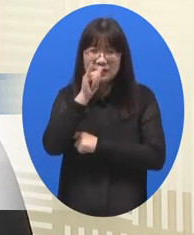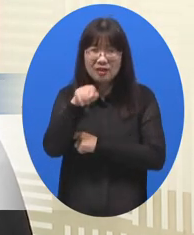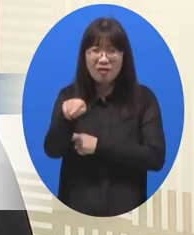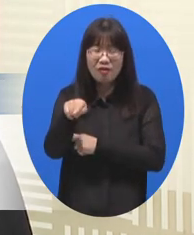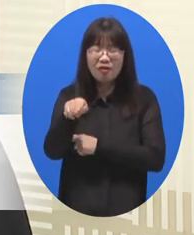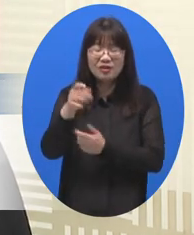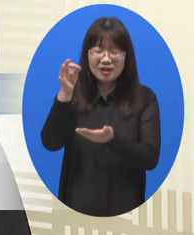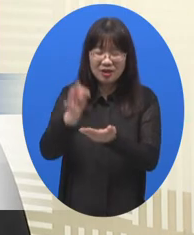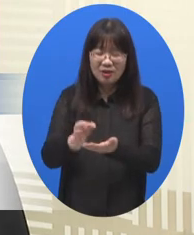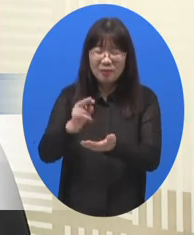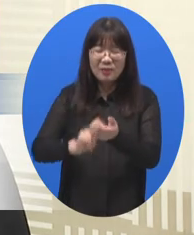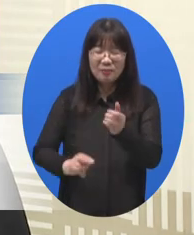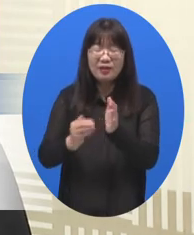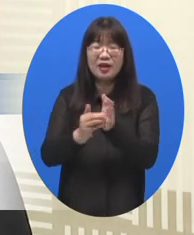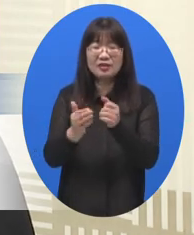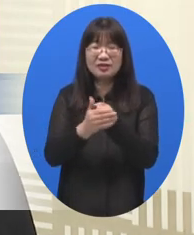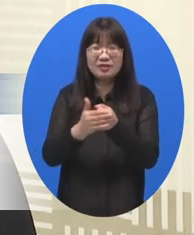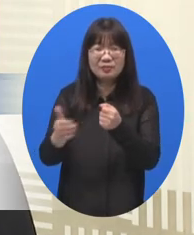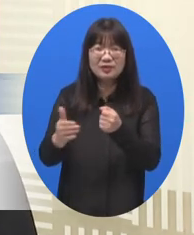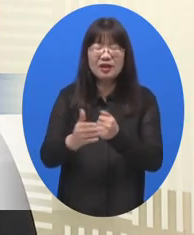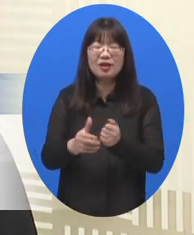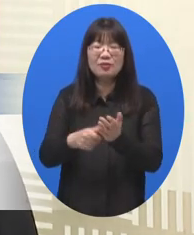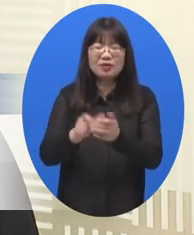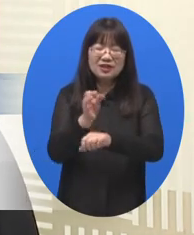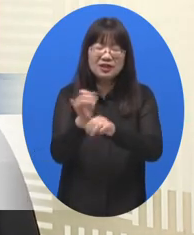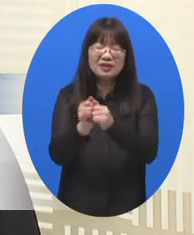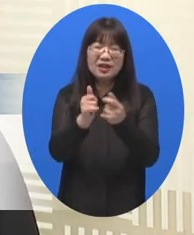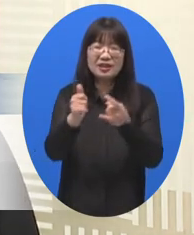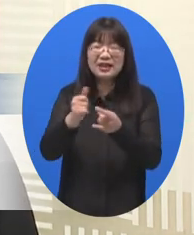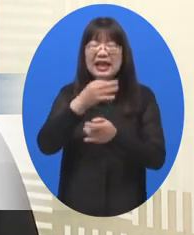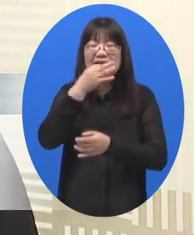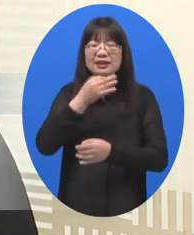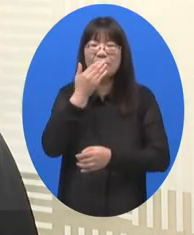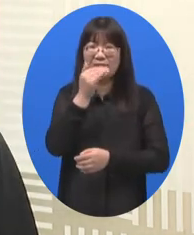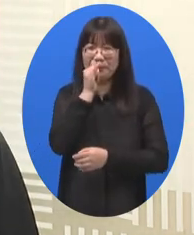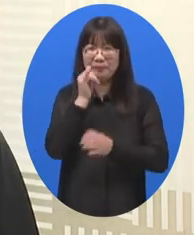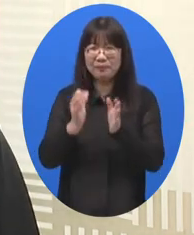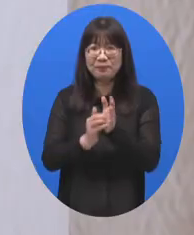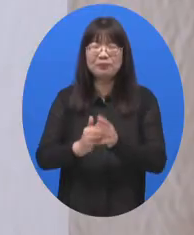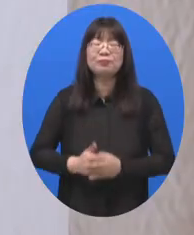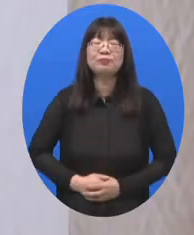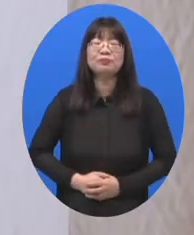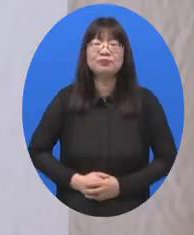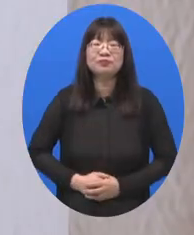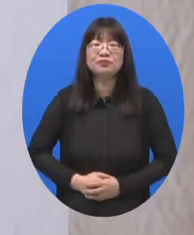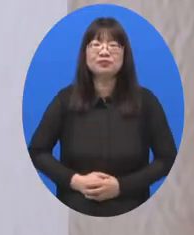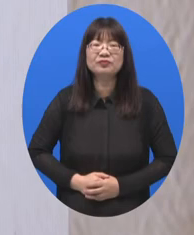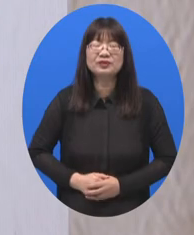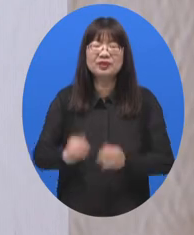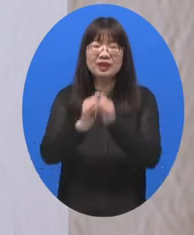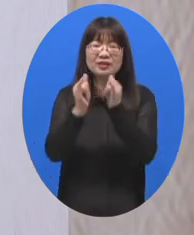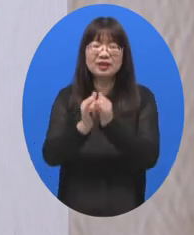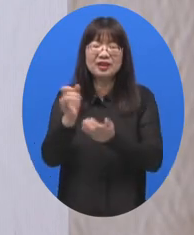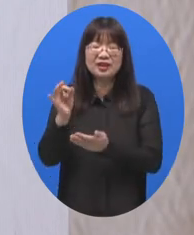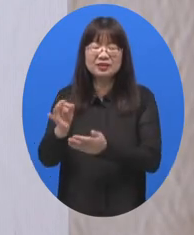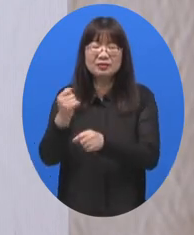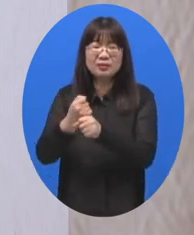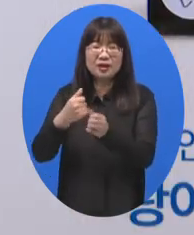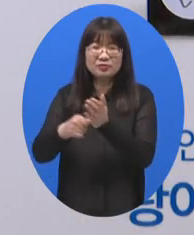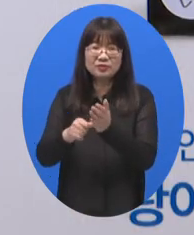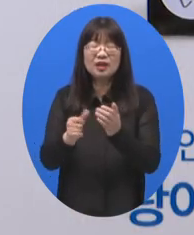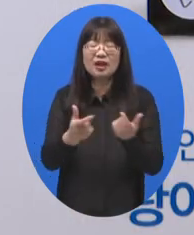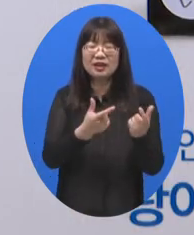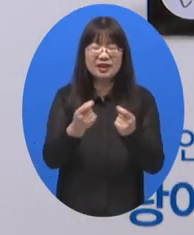제품을 저렴한 가격에 판매하기 때문에 소비자에게도 이득이 되는 상품이라고 생각합니다. 경기도 사회적 가치 생산품